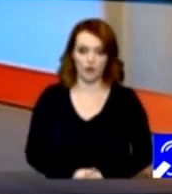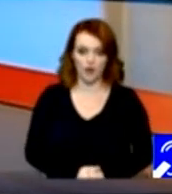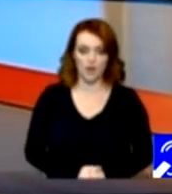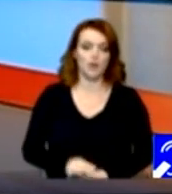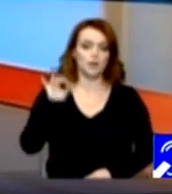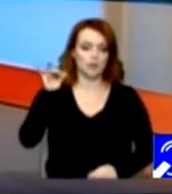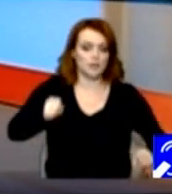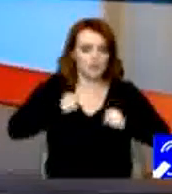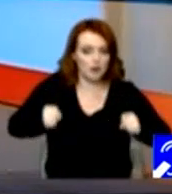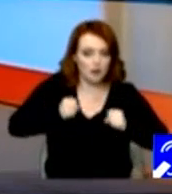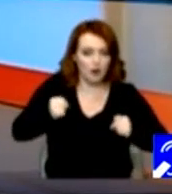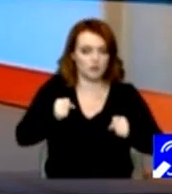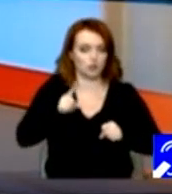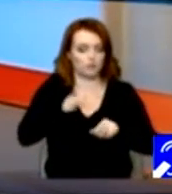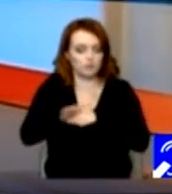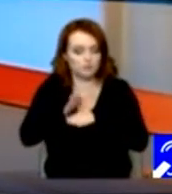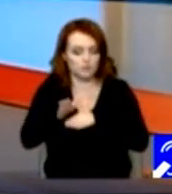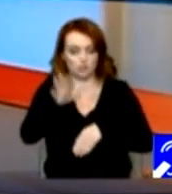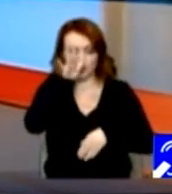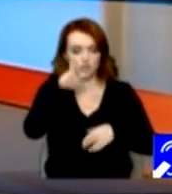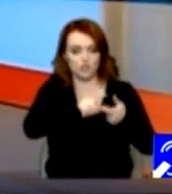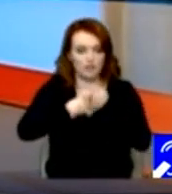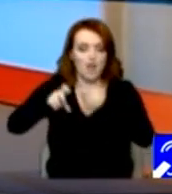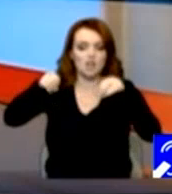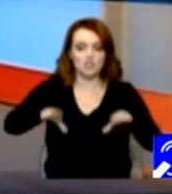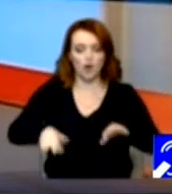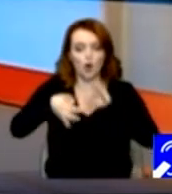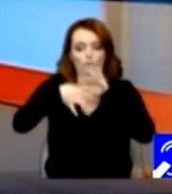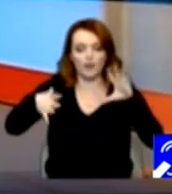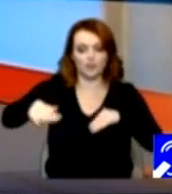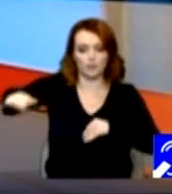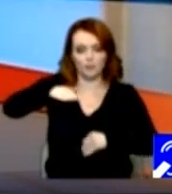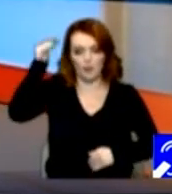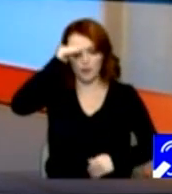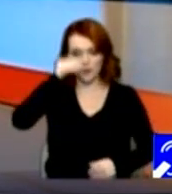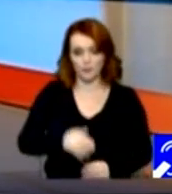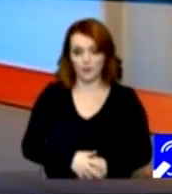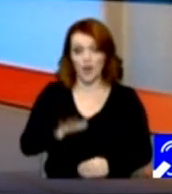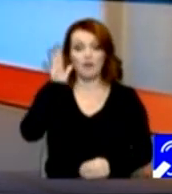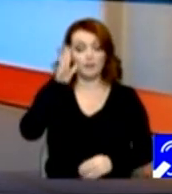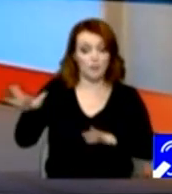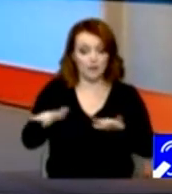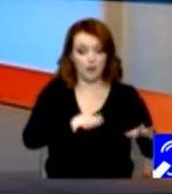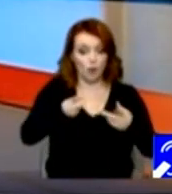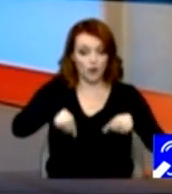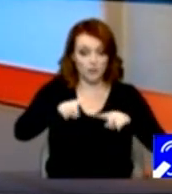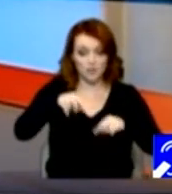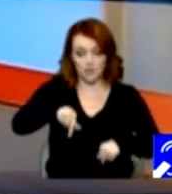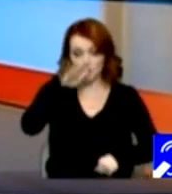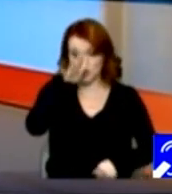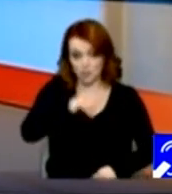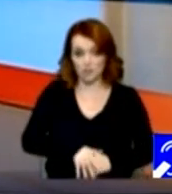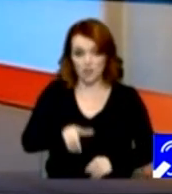precum și eforturile depuse de Chișinău în vederea soluționării conflictului transnistrean în cadrul unui eveniment organizat la Chișinău